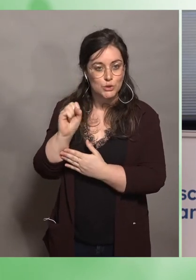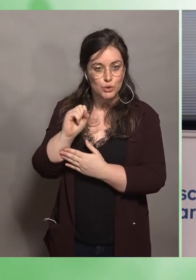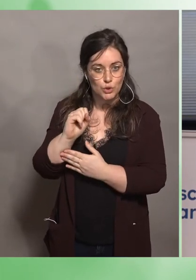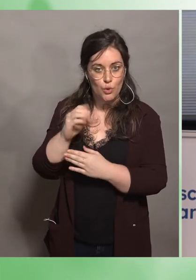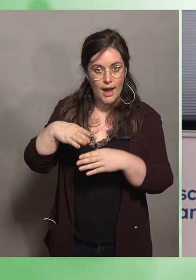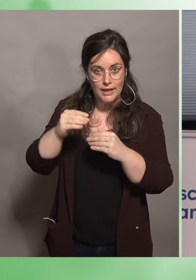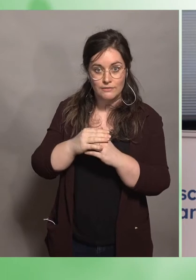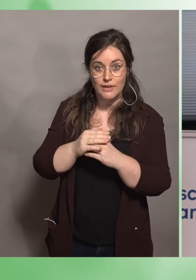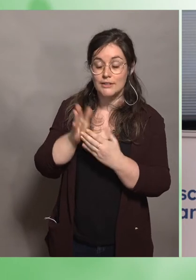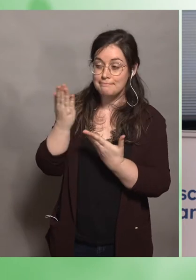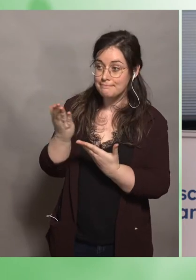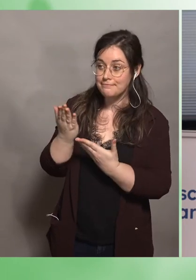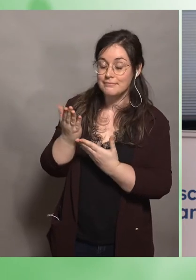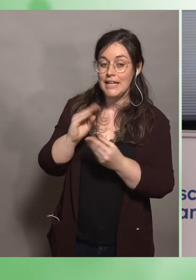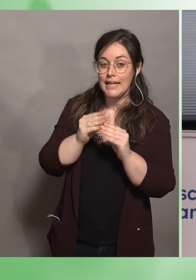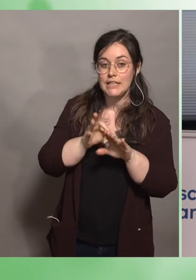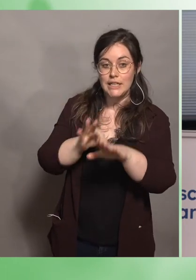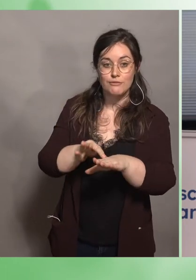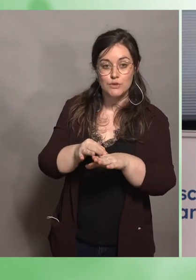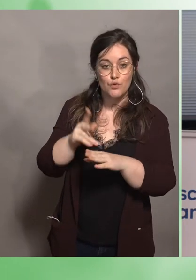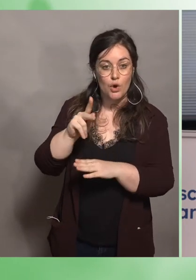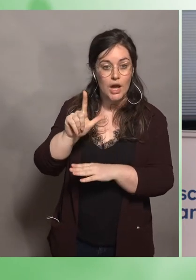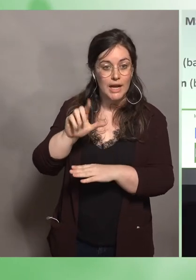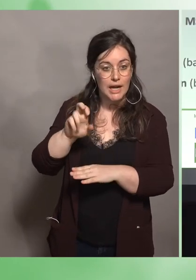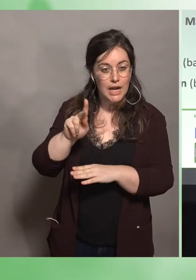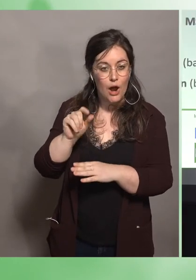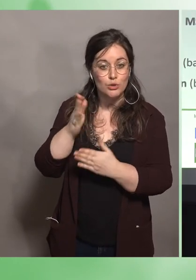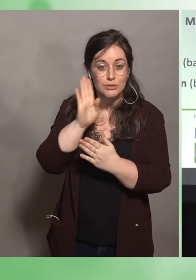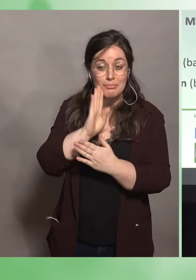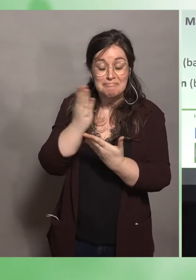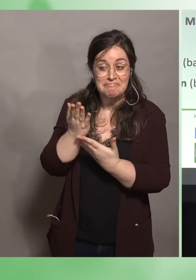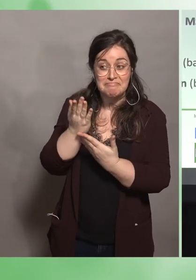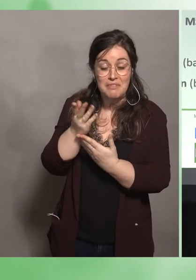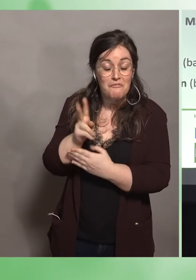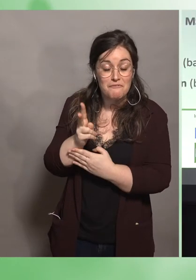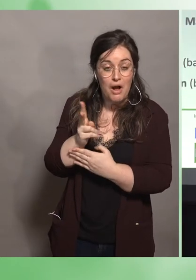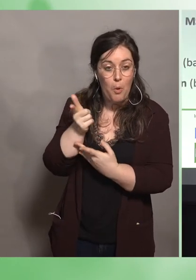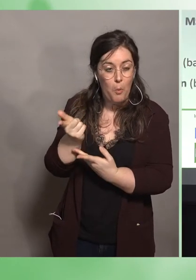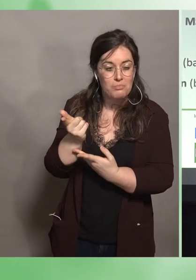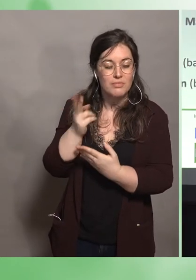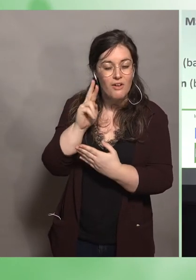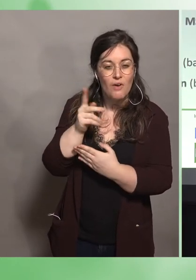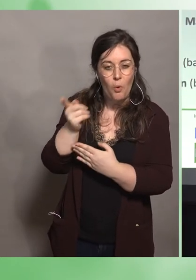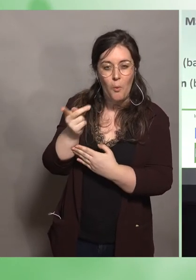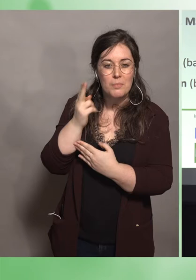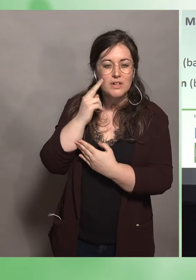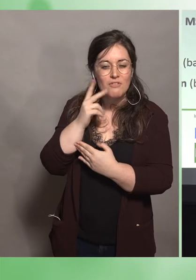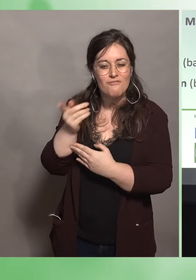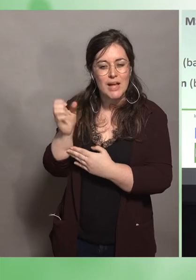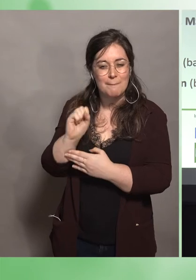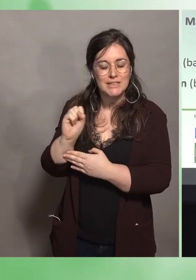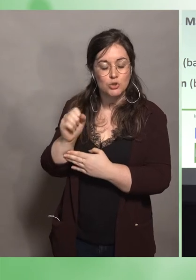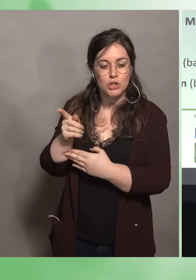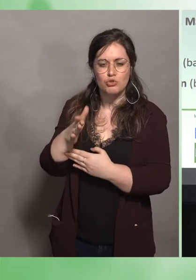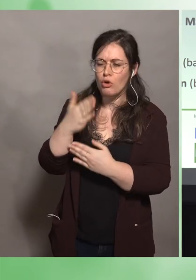dich, Klaus, als Geschäftsführer zum Beginn die Frage aller Fragen stellen. Warum? Warum engagiert sich die Firma Sonnentor seit vielen